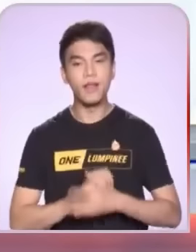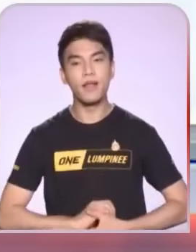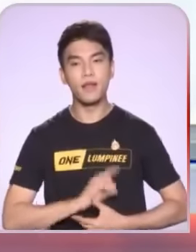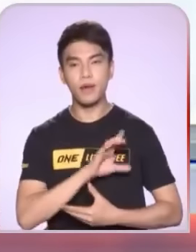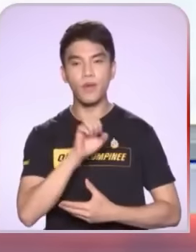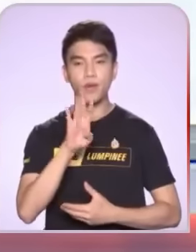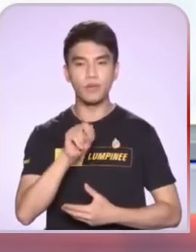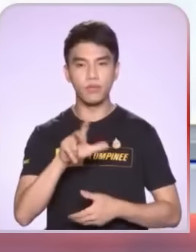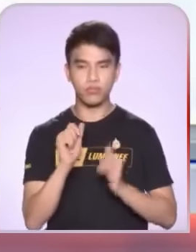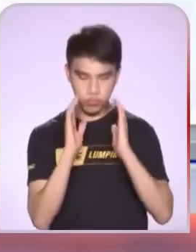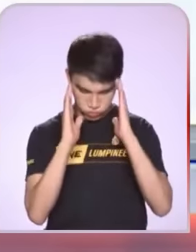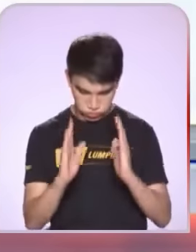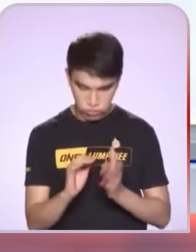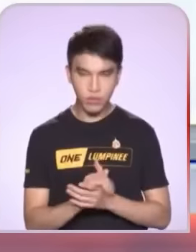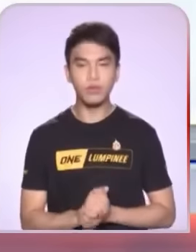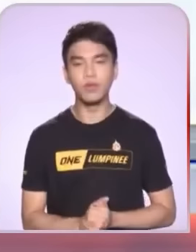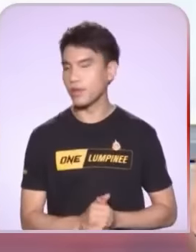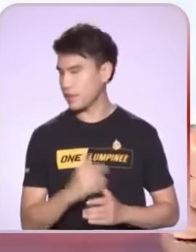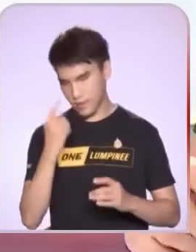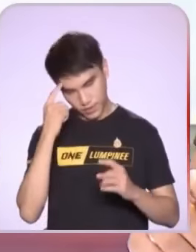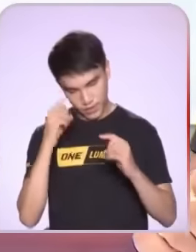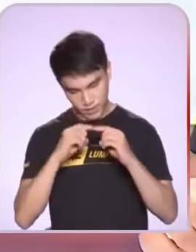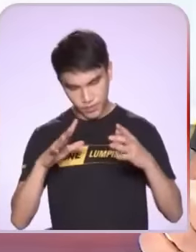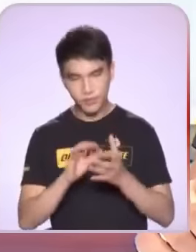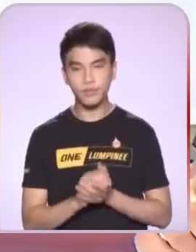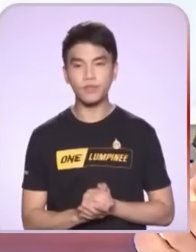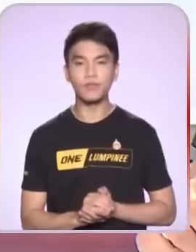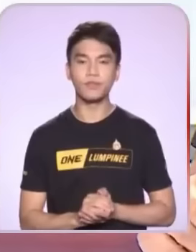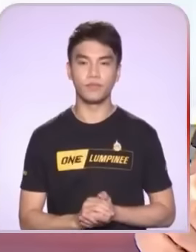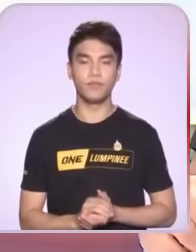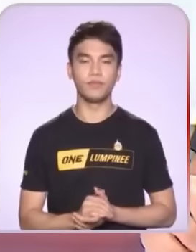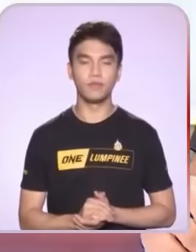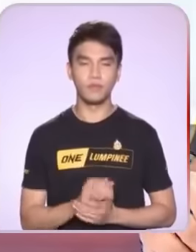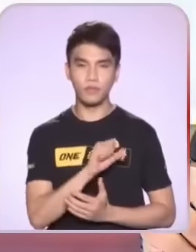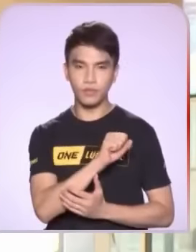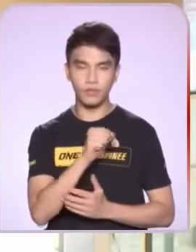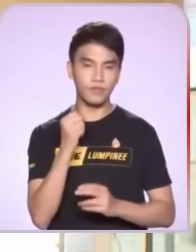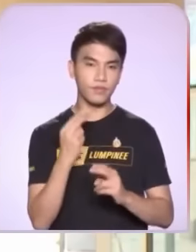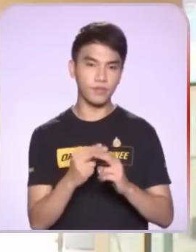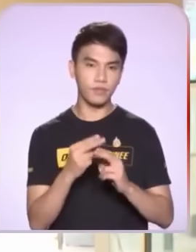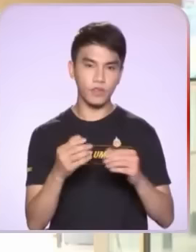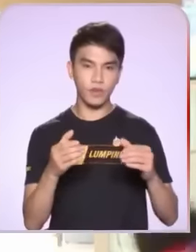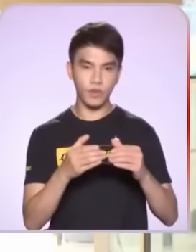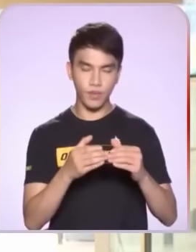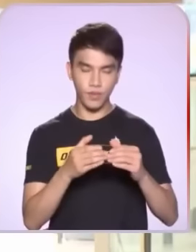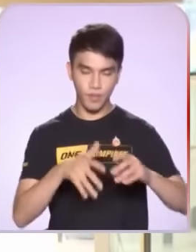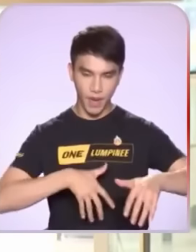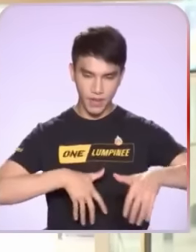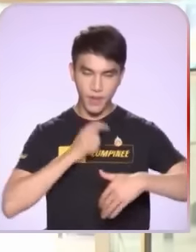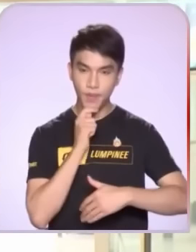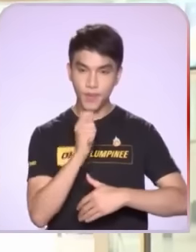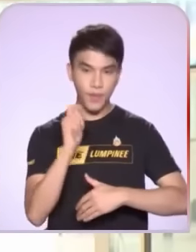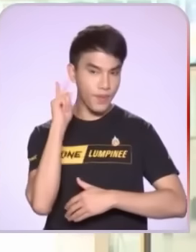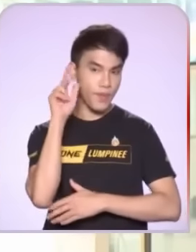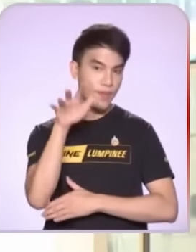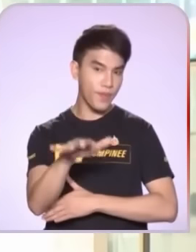143เสียงนะก็โหวตว่าไม่เห็นด้วยนะคะซึ่งทางด้านคุณวิโรจลัคณาอดิศรสสบัญชีรายชื่อพรรคประชาชนให้สัมภาษณ์กับ